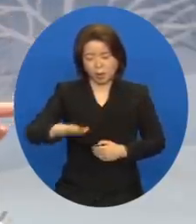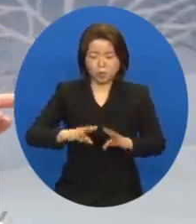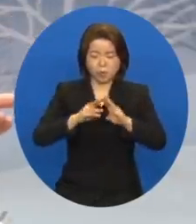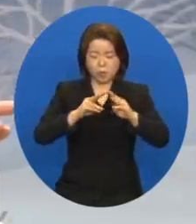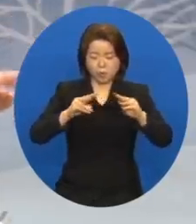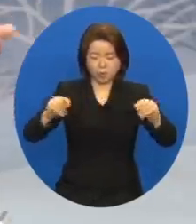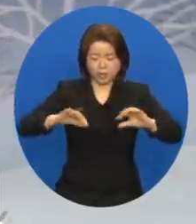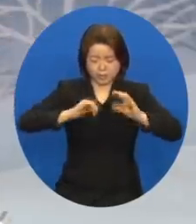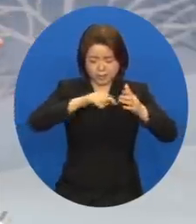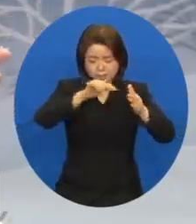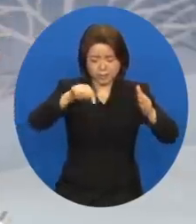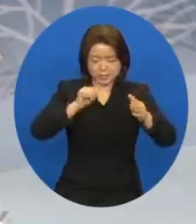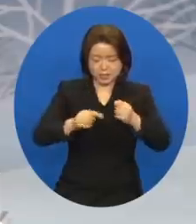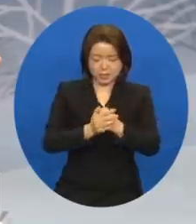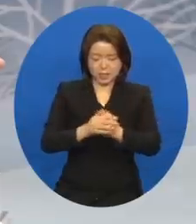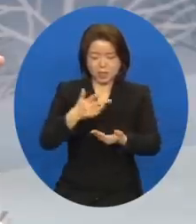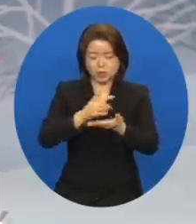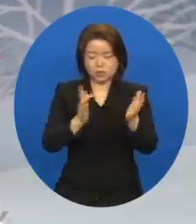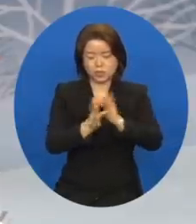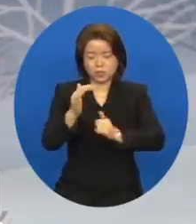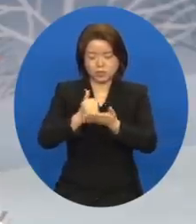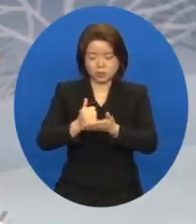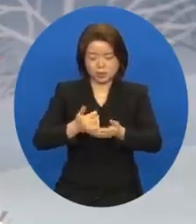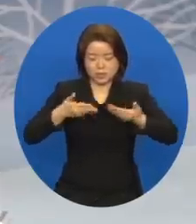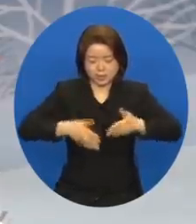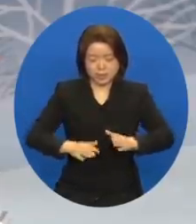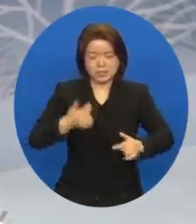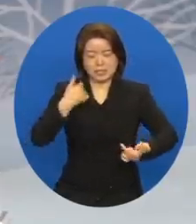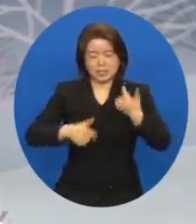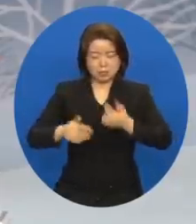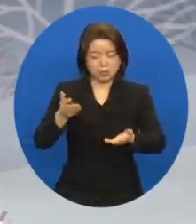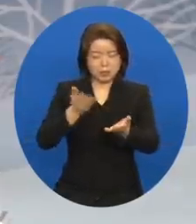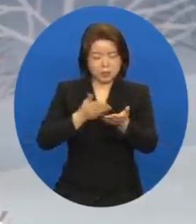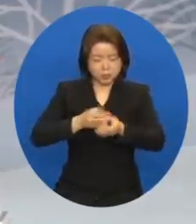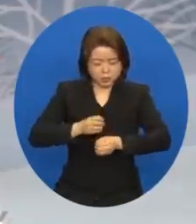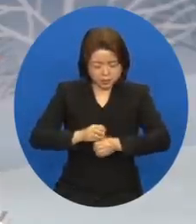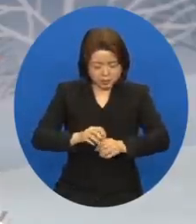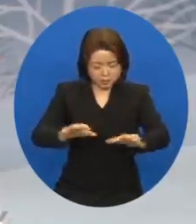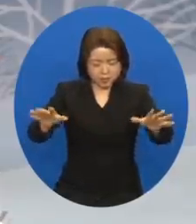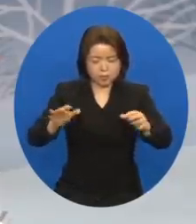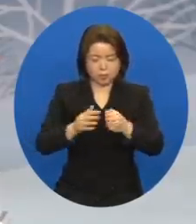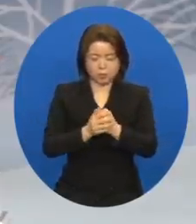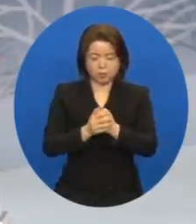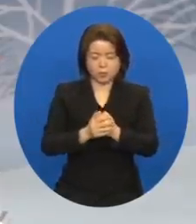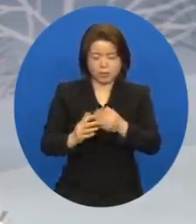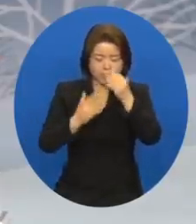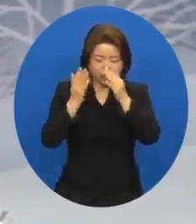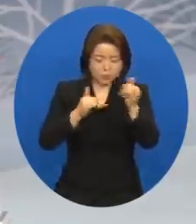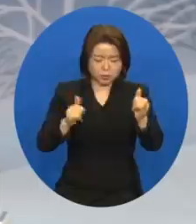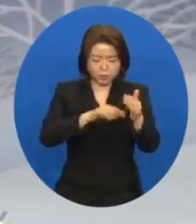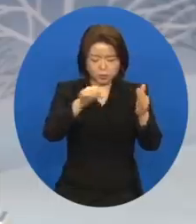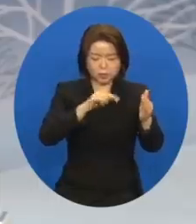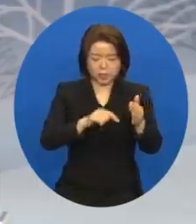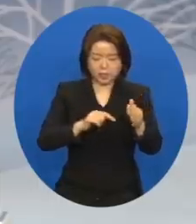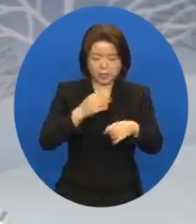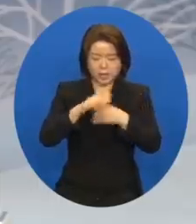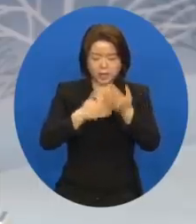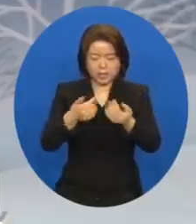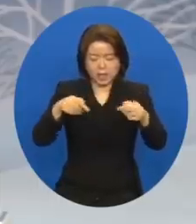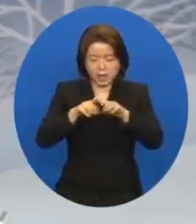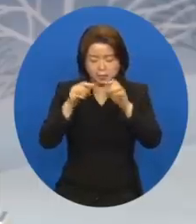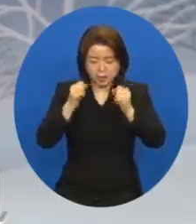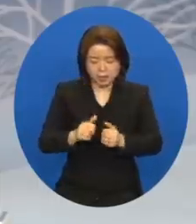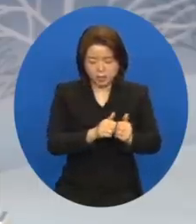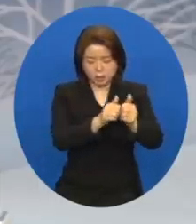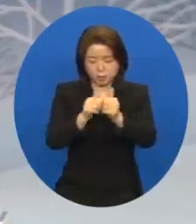주 예수님의 탄생의 기쁨의 소식이 전해지고 성도들 안에 임마누엘 하신 주님과 동행하는 놀라운